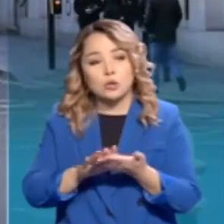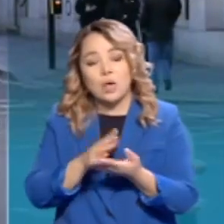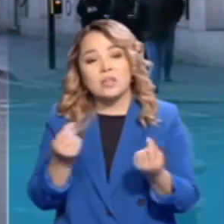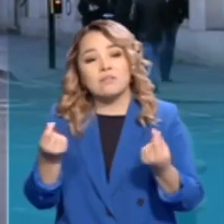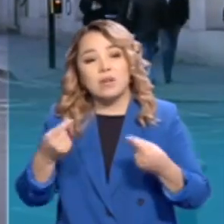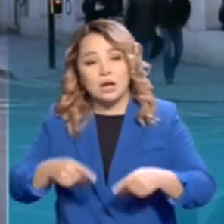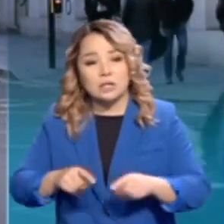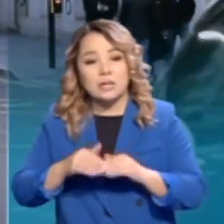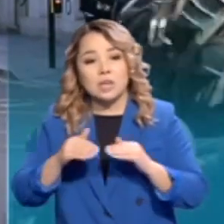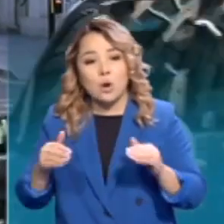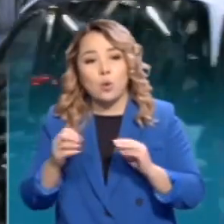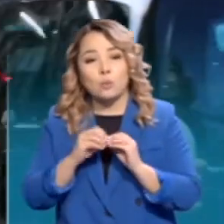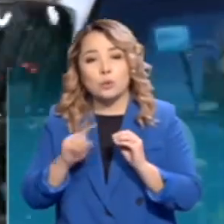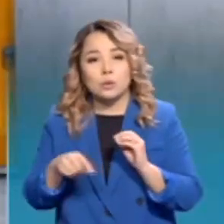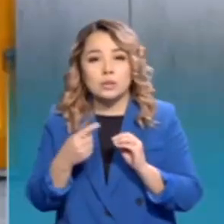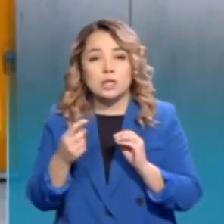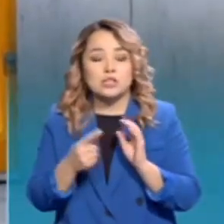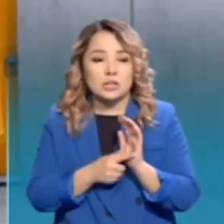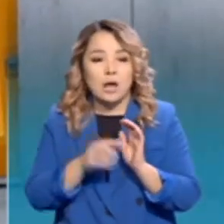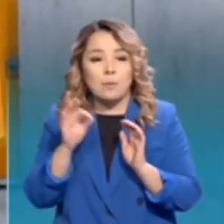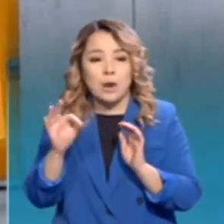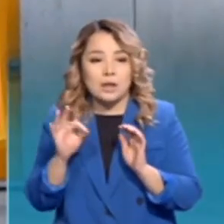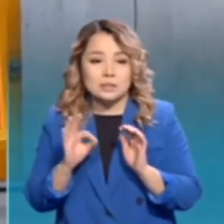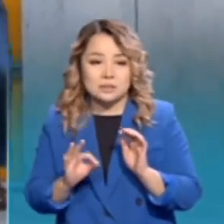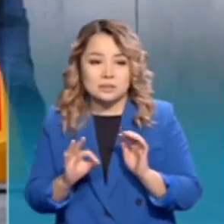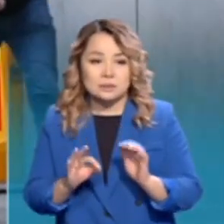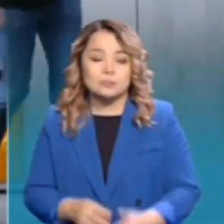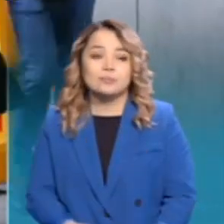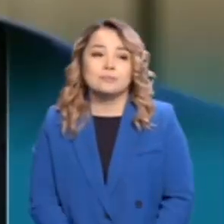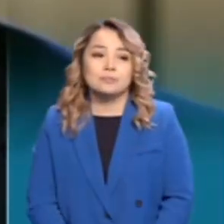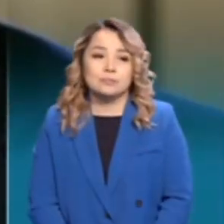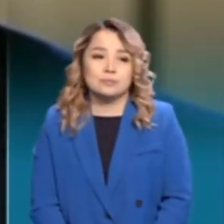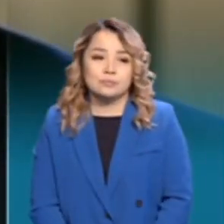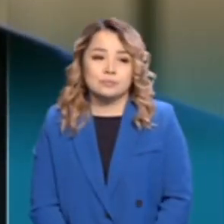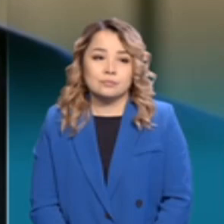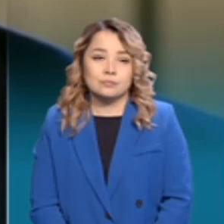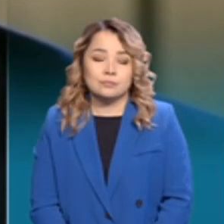инфляция деңгейі 10,7%.